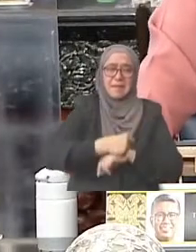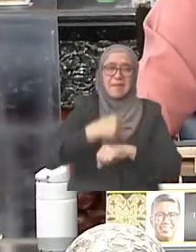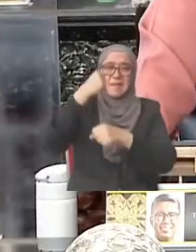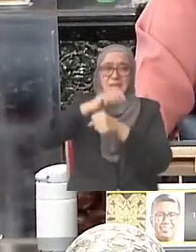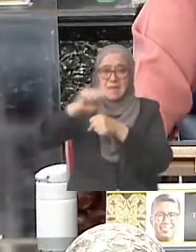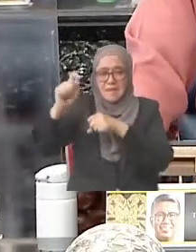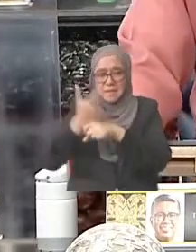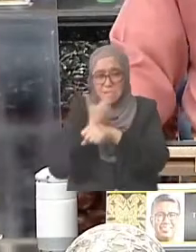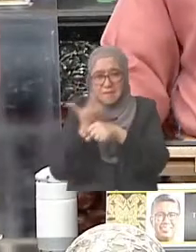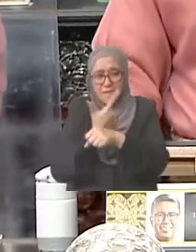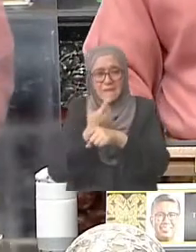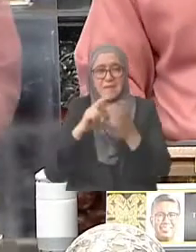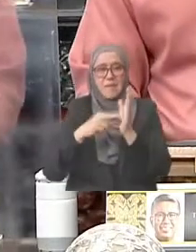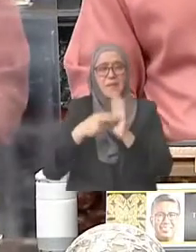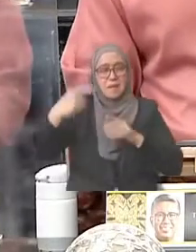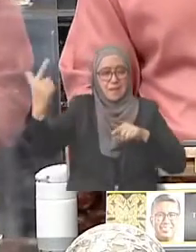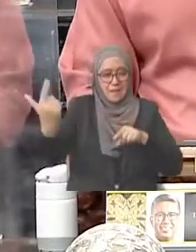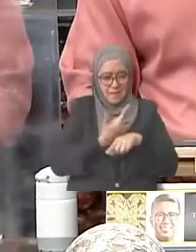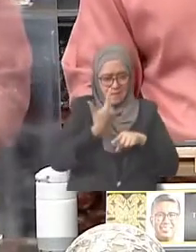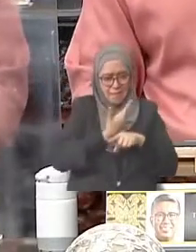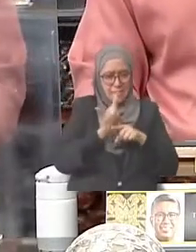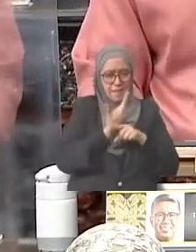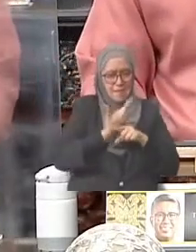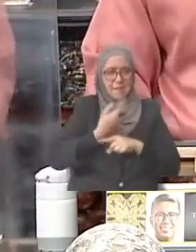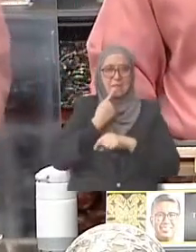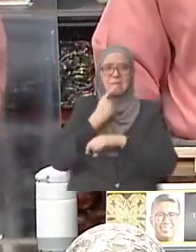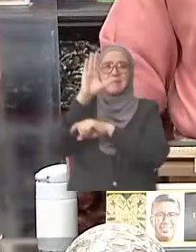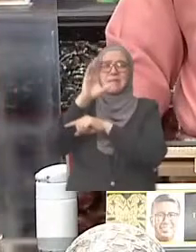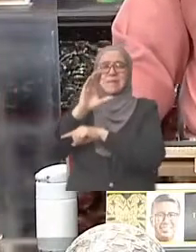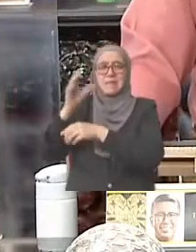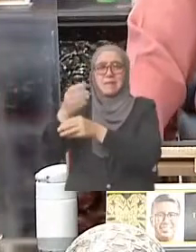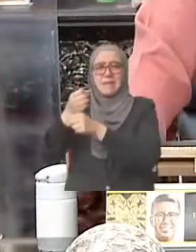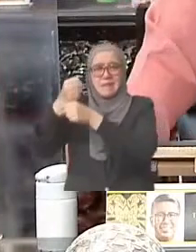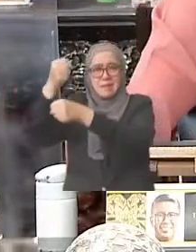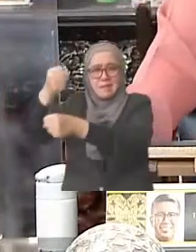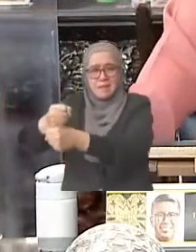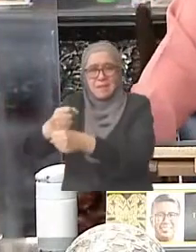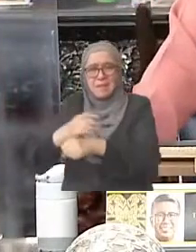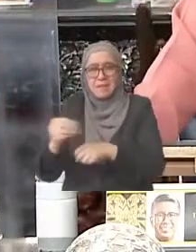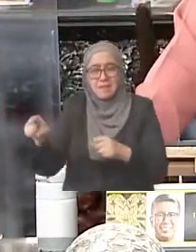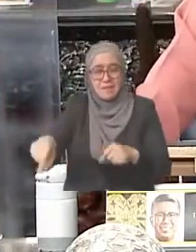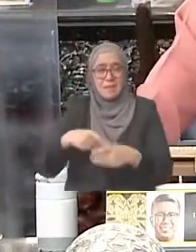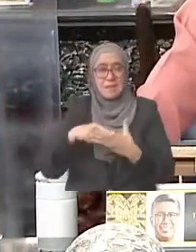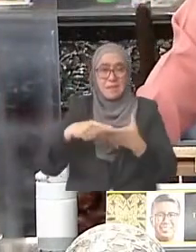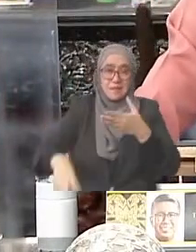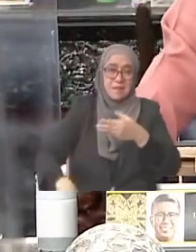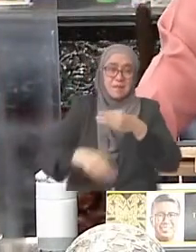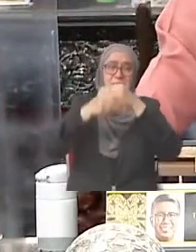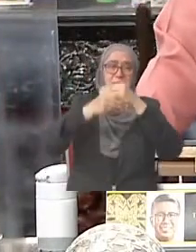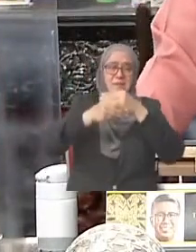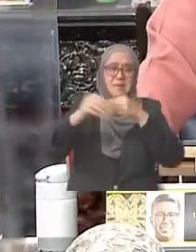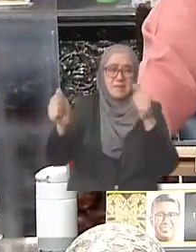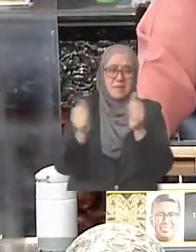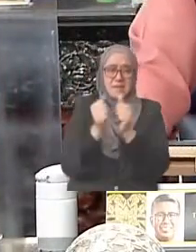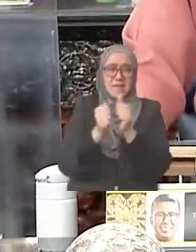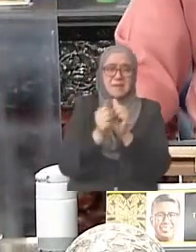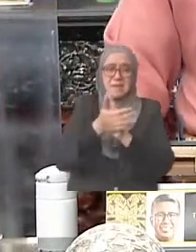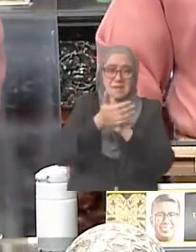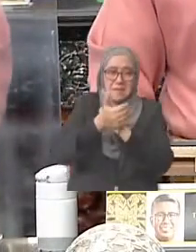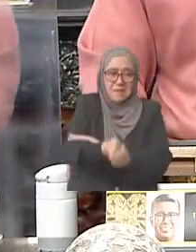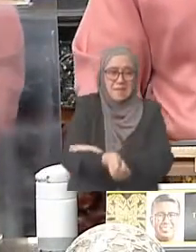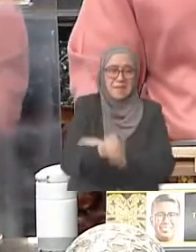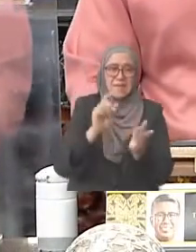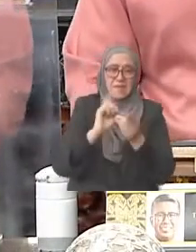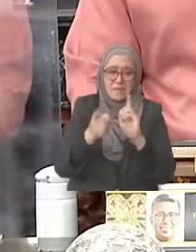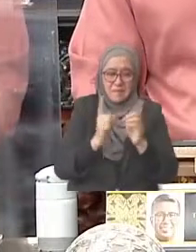jaminan pekerjaan program peningkatan Kemayoran dan Kerjasama industri turut diperlihat dengan kutamaan kepada kemahiran digital seperti